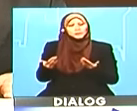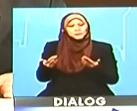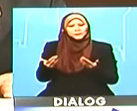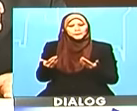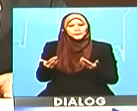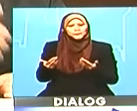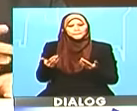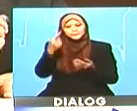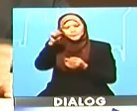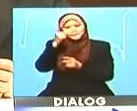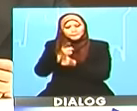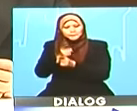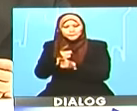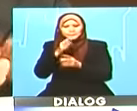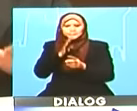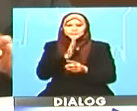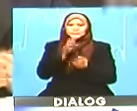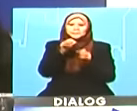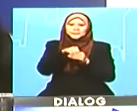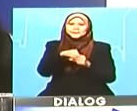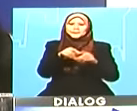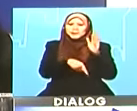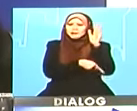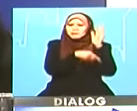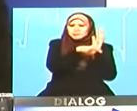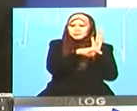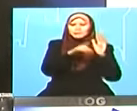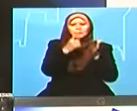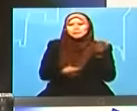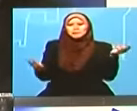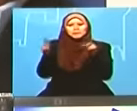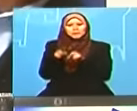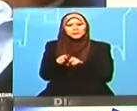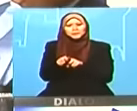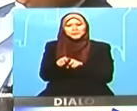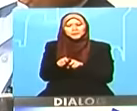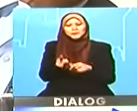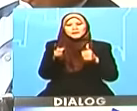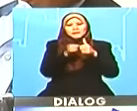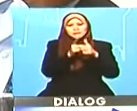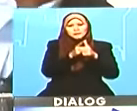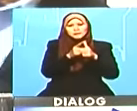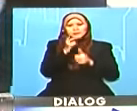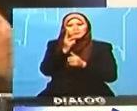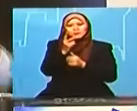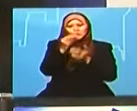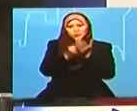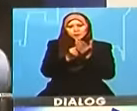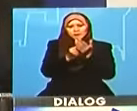di dalam parlimen kita. Apa yang sebenarnya berlaku? Dia macam ni, pertama sekali kita lihat dari segi